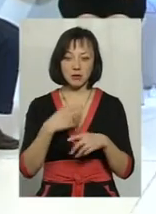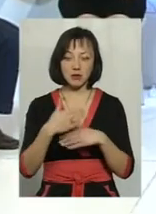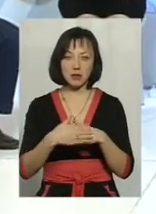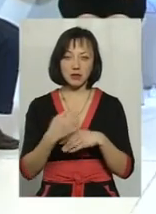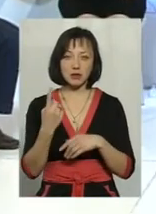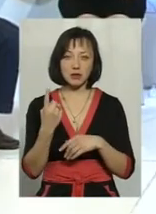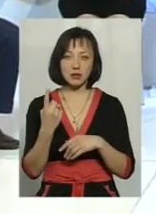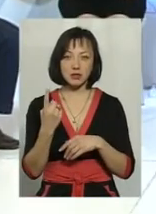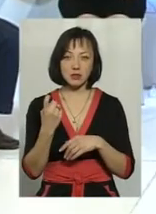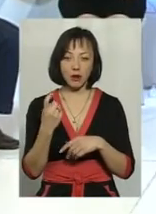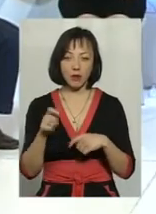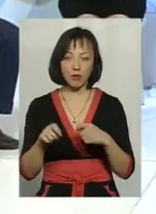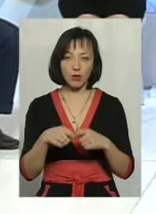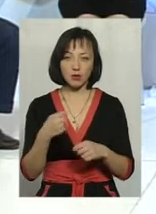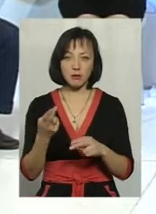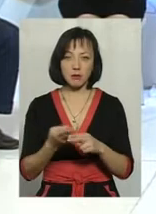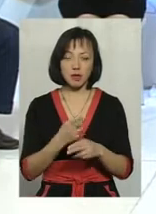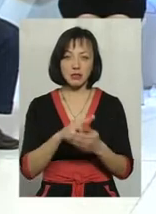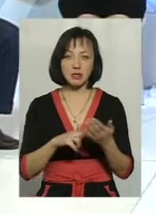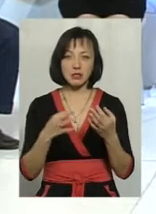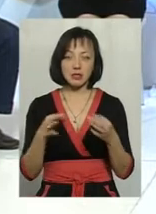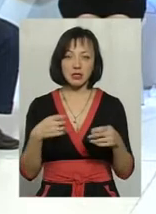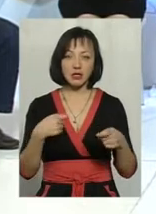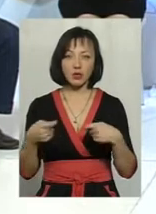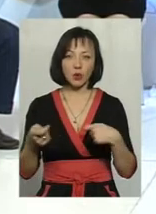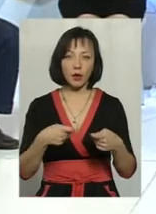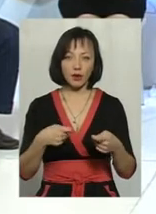100 таких правопорушень, безліцензійна торгівля,